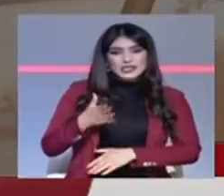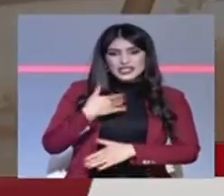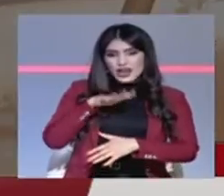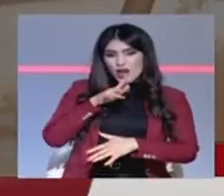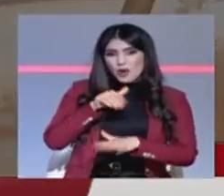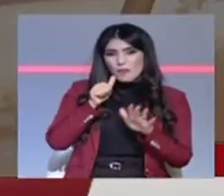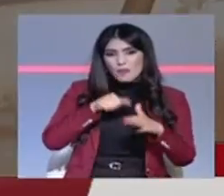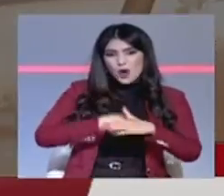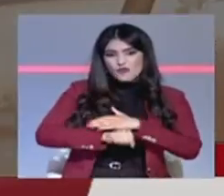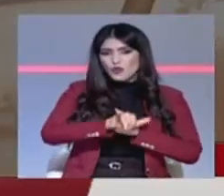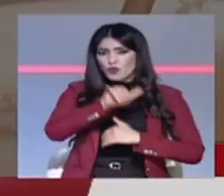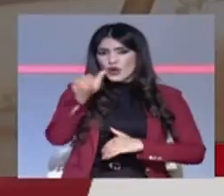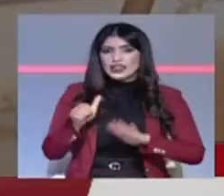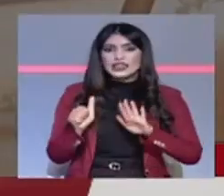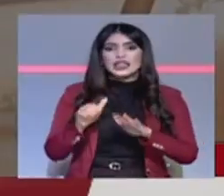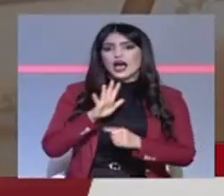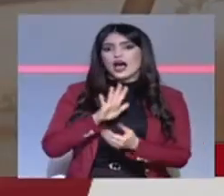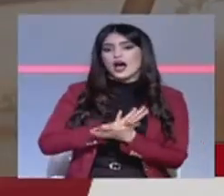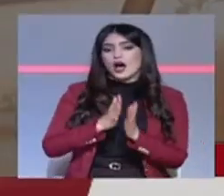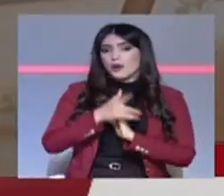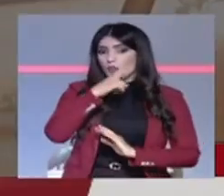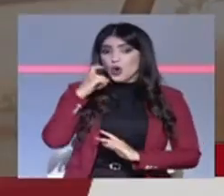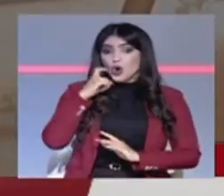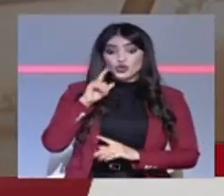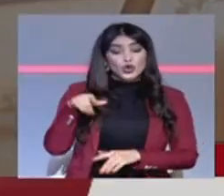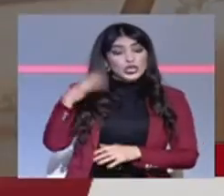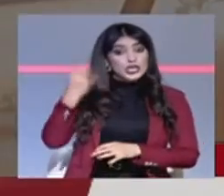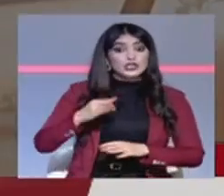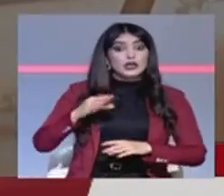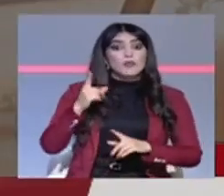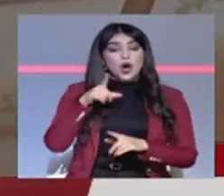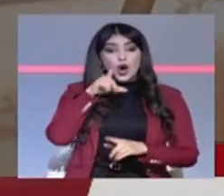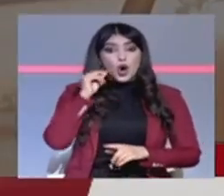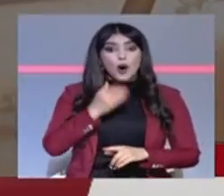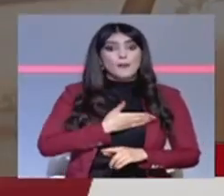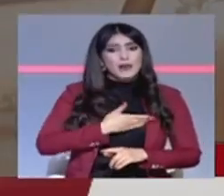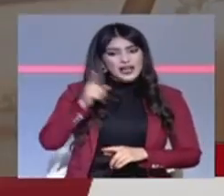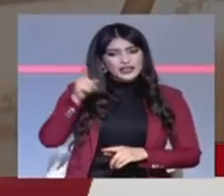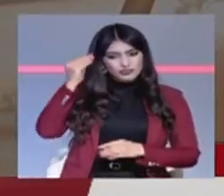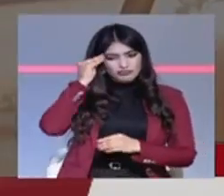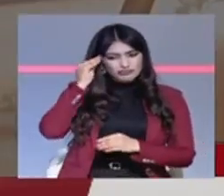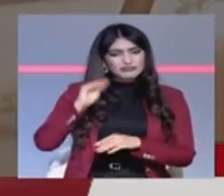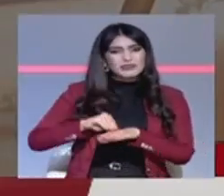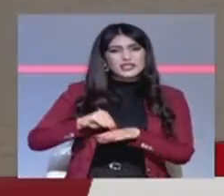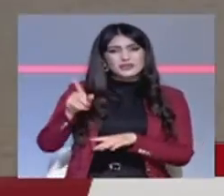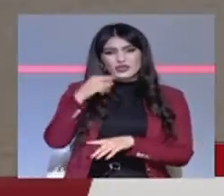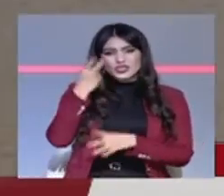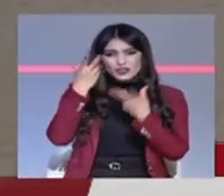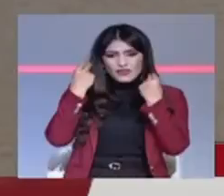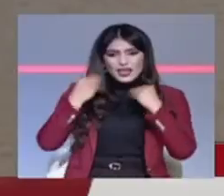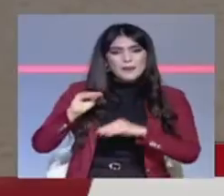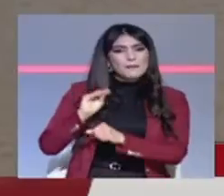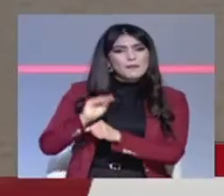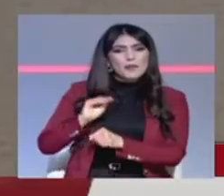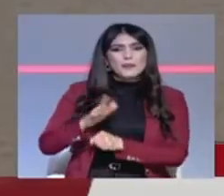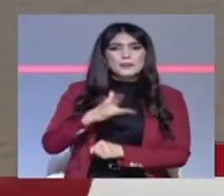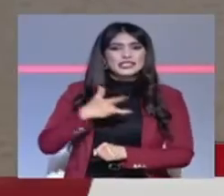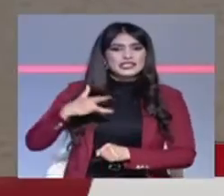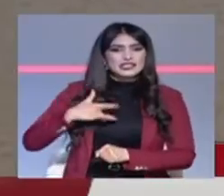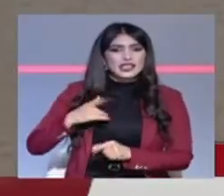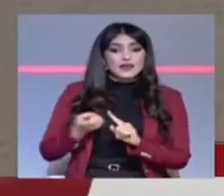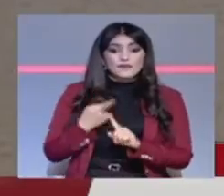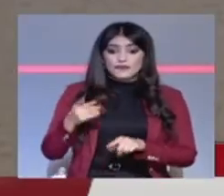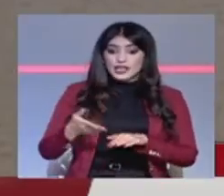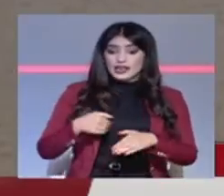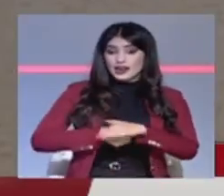اجراء ان نسبه مهمه من الاولياء في تونس لديهم معارف محدوده في مجال الرعايه الصحيه لابنائهم في